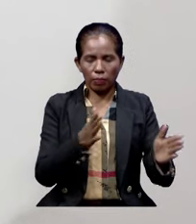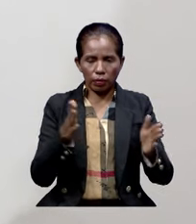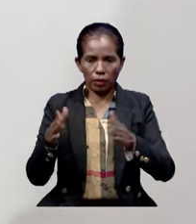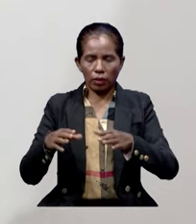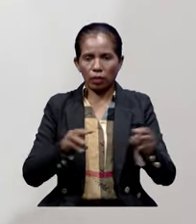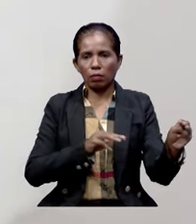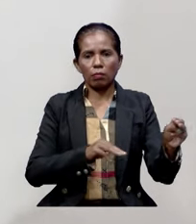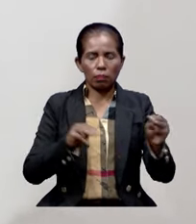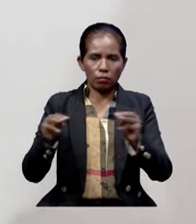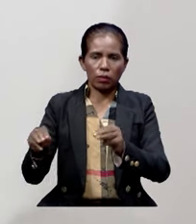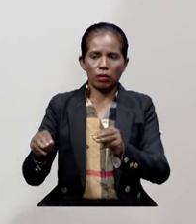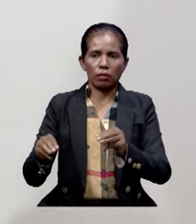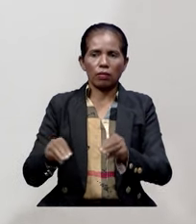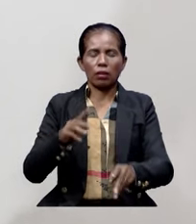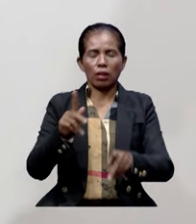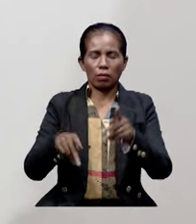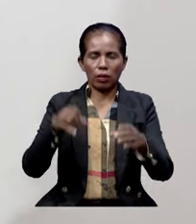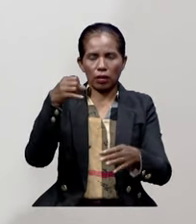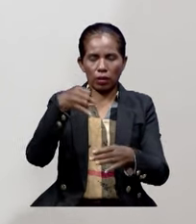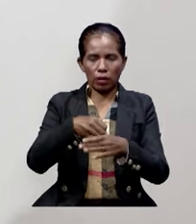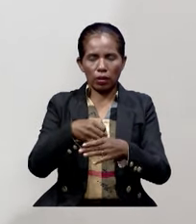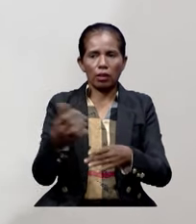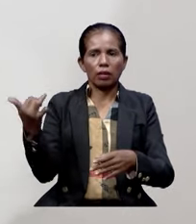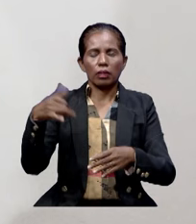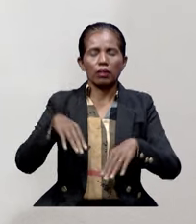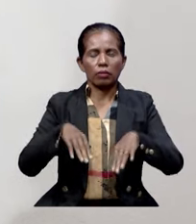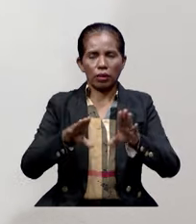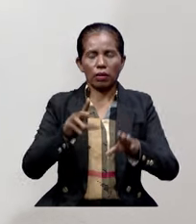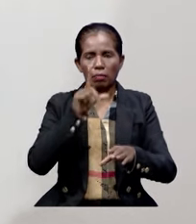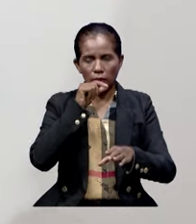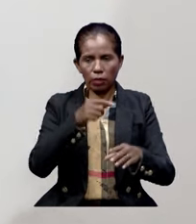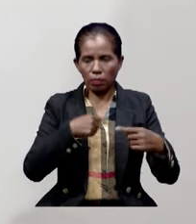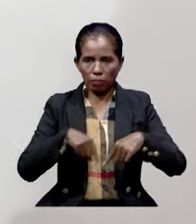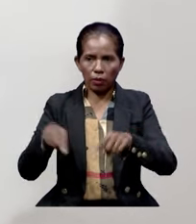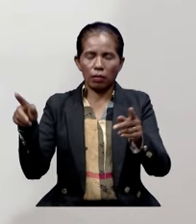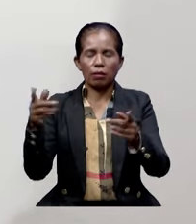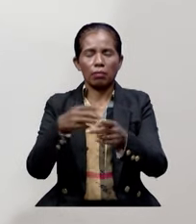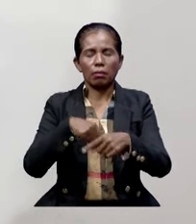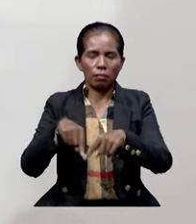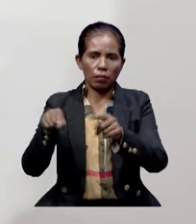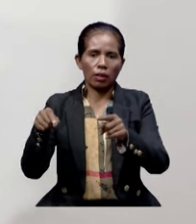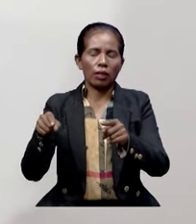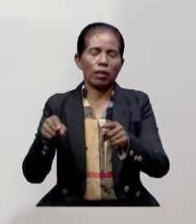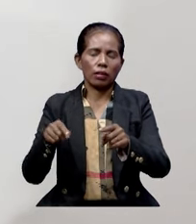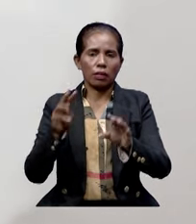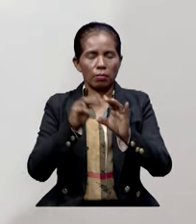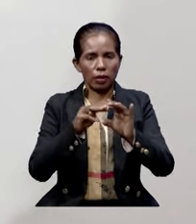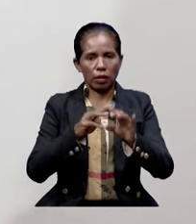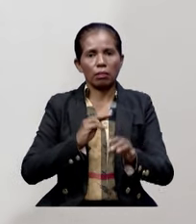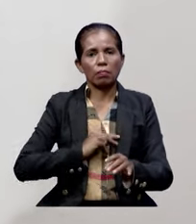vendedores inclui sira be fan mano né atbaat ya area mercado